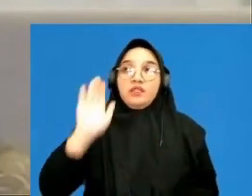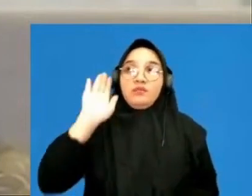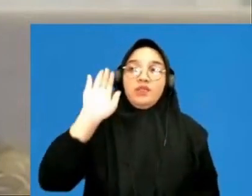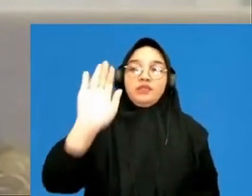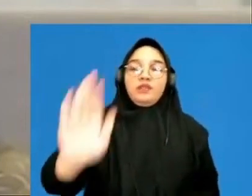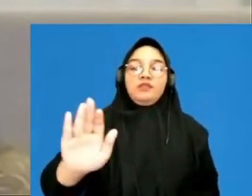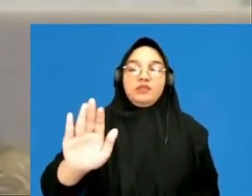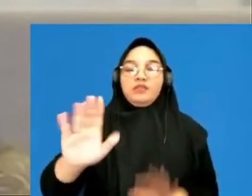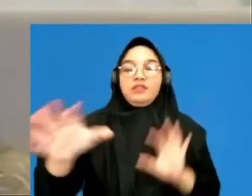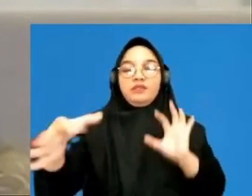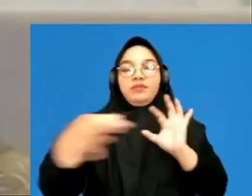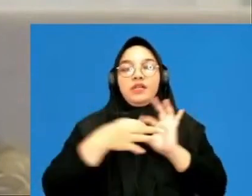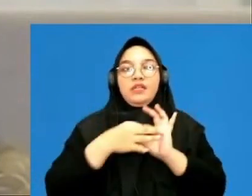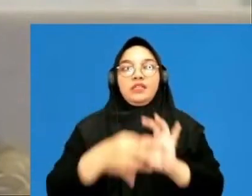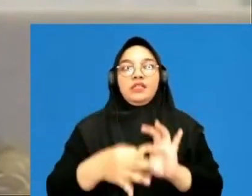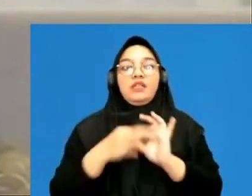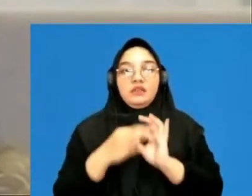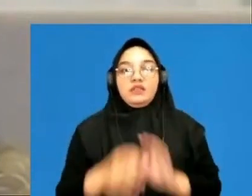yang berintegritas